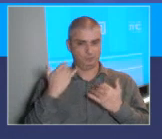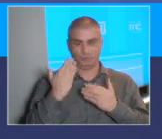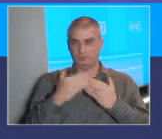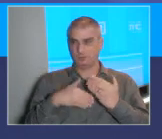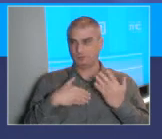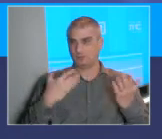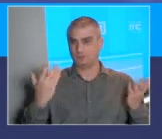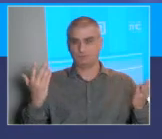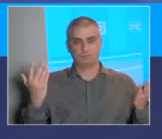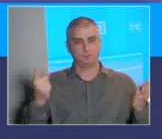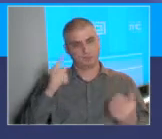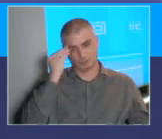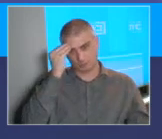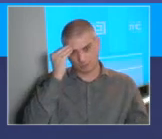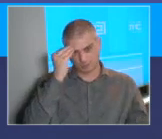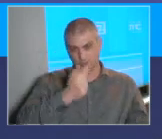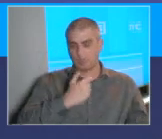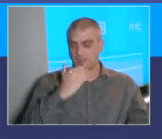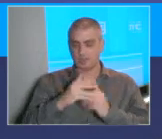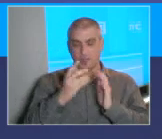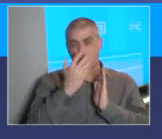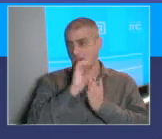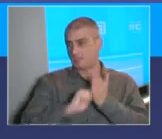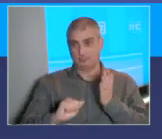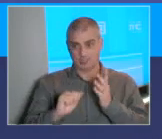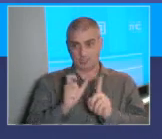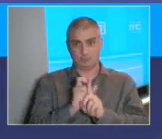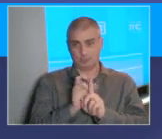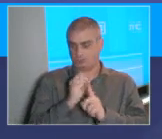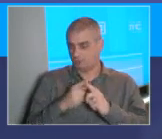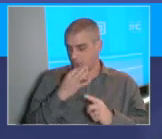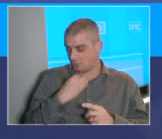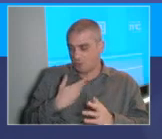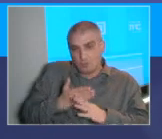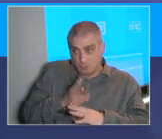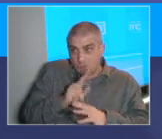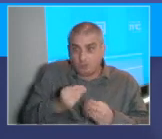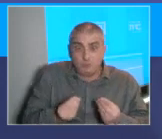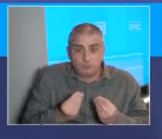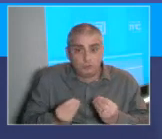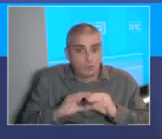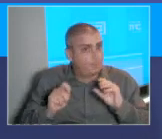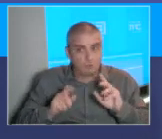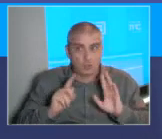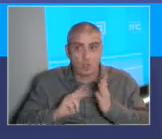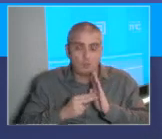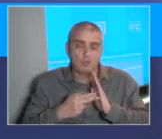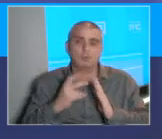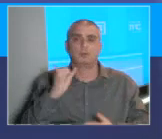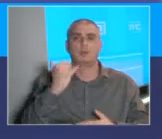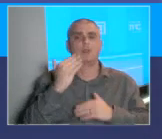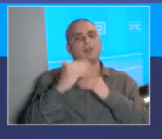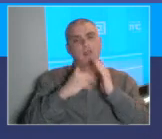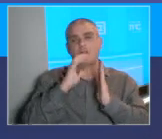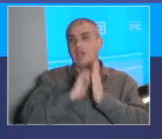של דבר, צריך לזכור, הליך של הסרת חסינות, בדיוק שאלו אותי פה בכניסה, יש פה משהו במשכן שאיננו פוליטי? כן, הליך